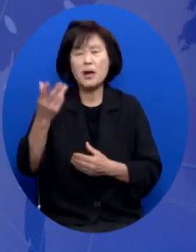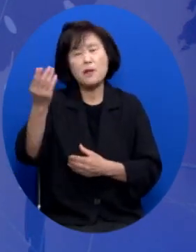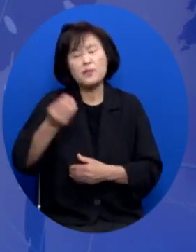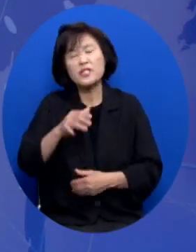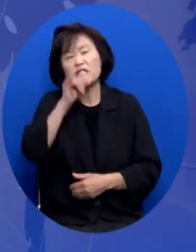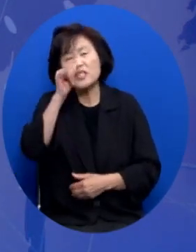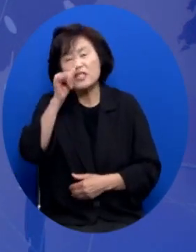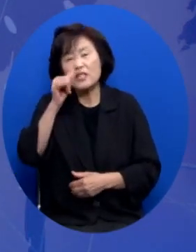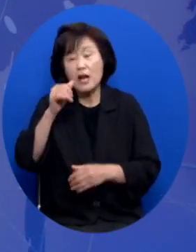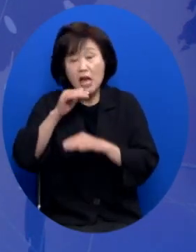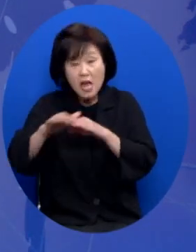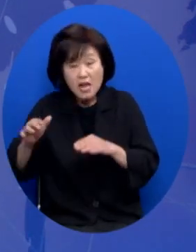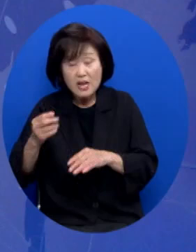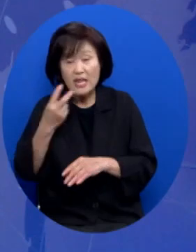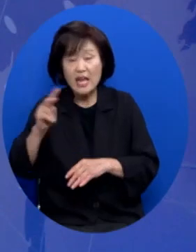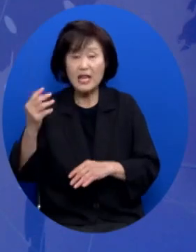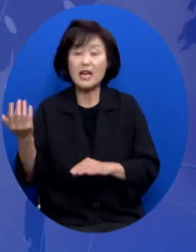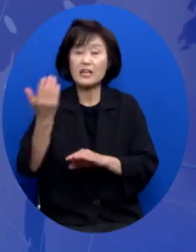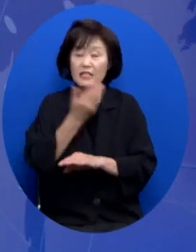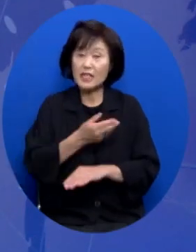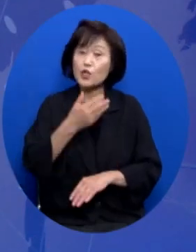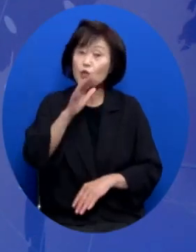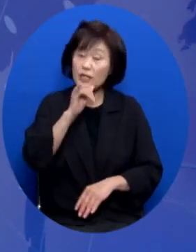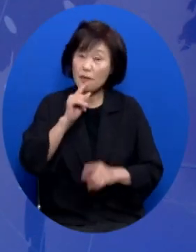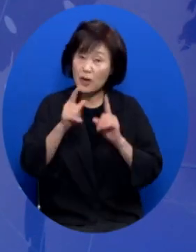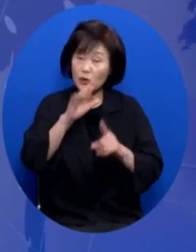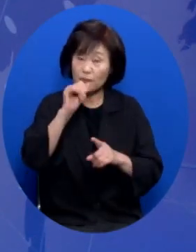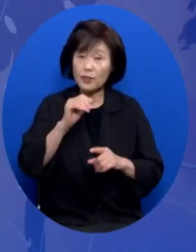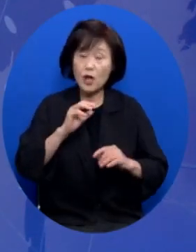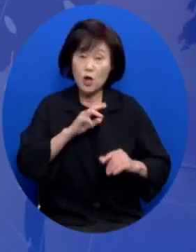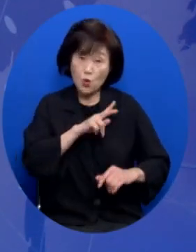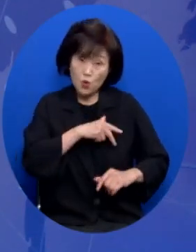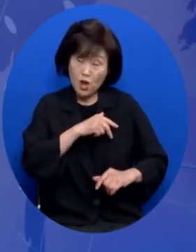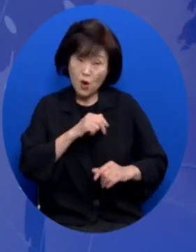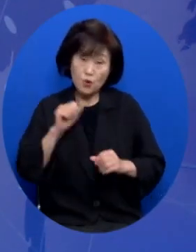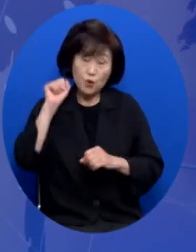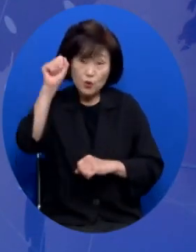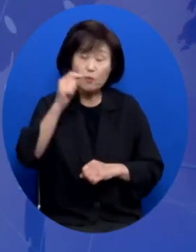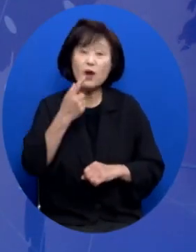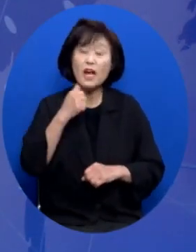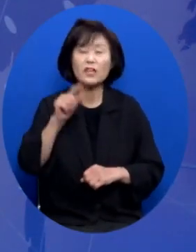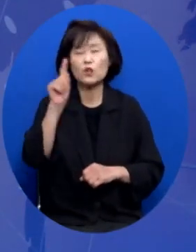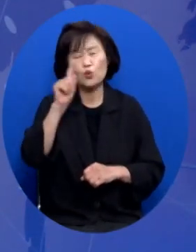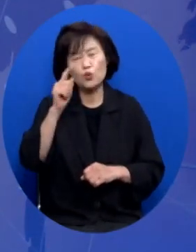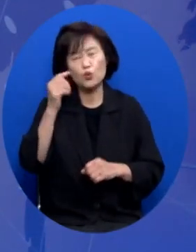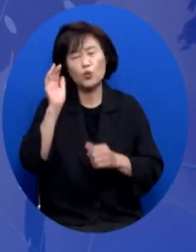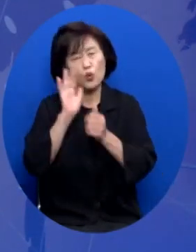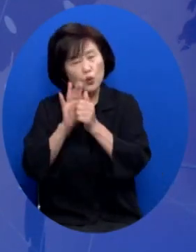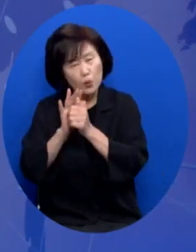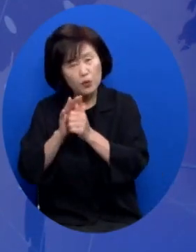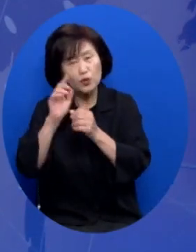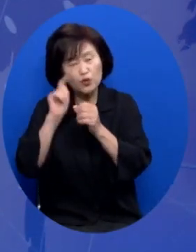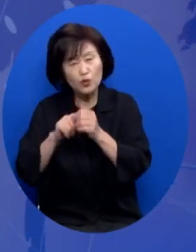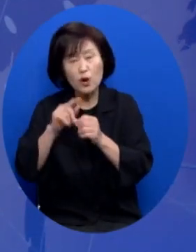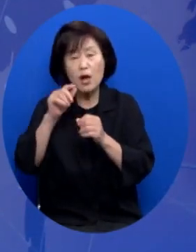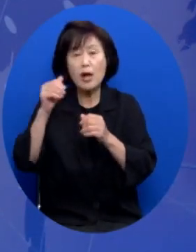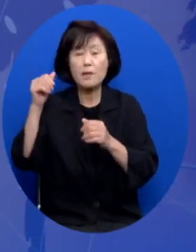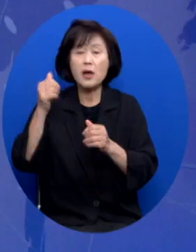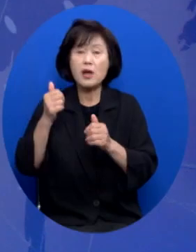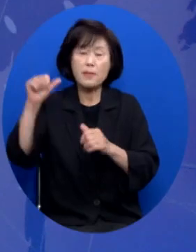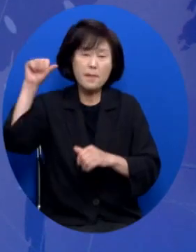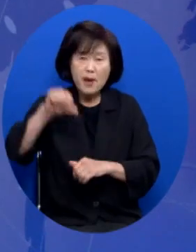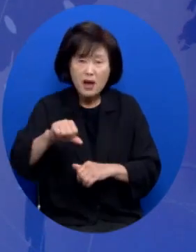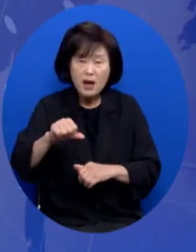청산해야만 나올 수 있다고 했다. 이 국회의원으로 출마했던 모 씨 선거운동을 돕다가 그가 낙선하는 바람에